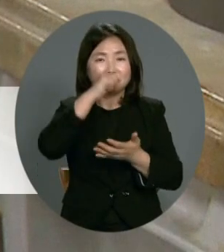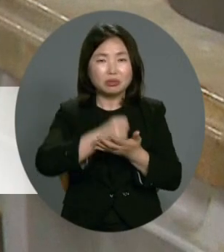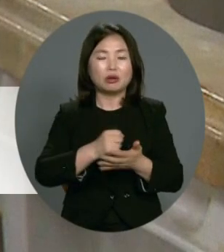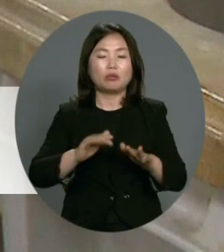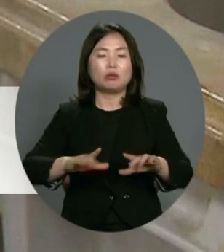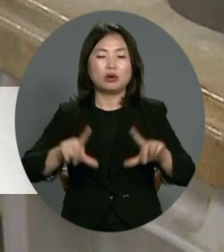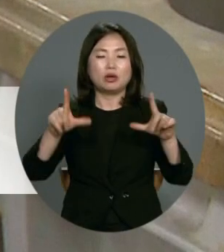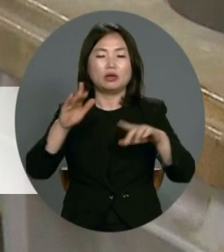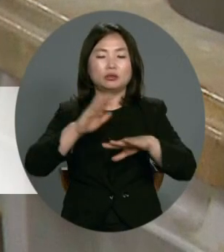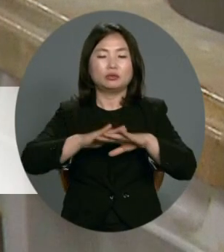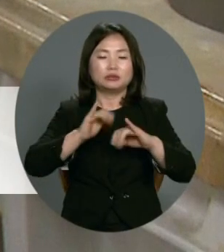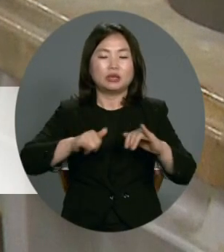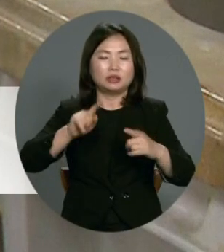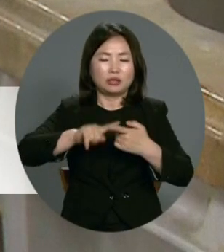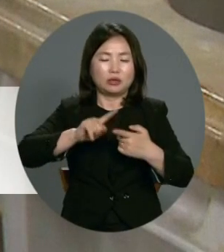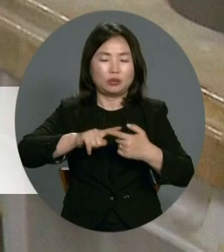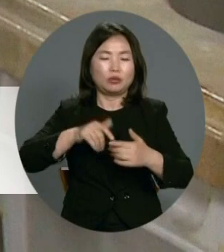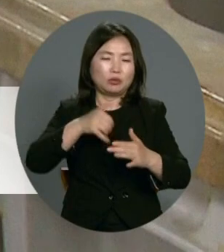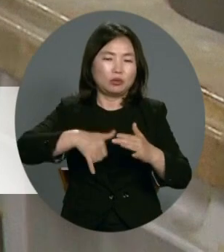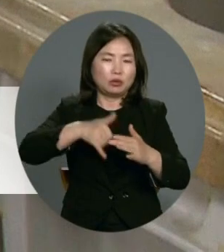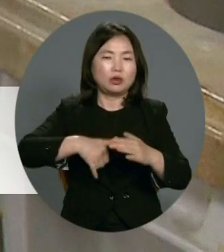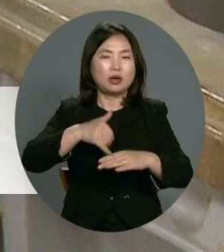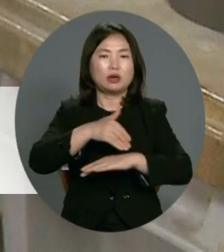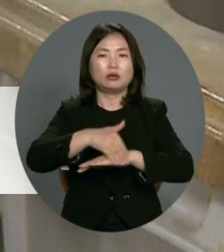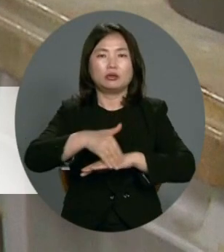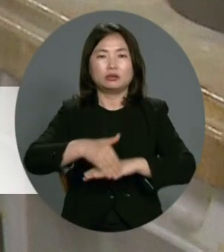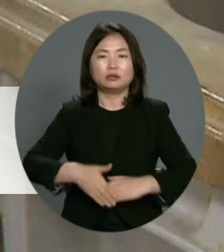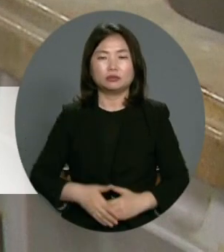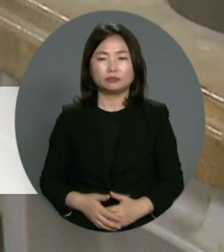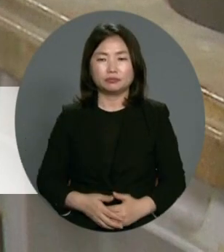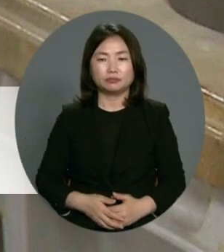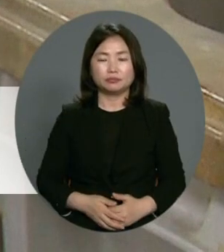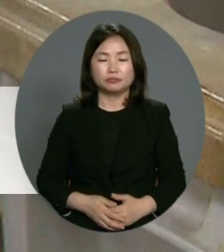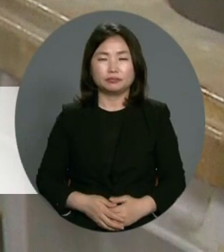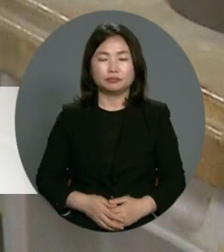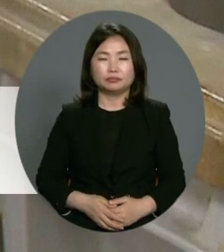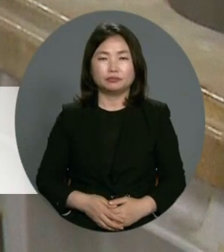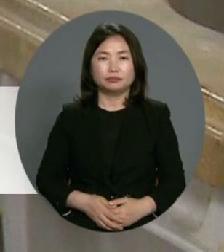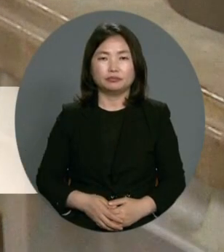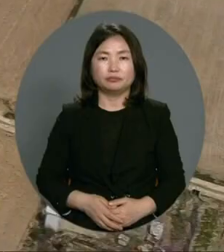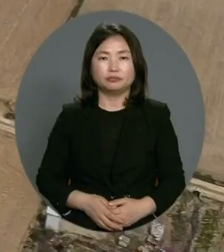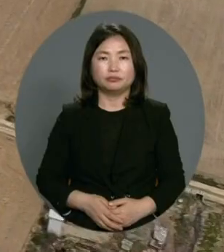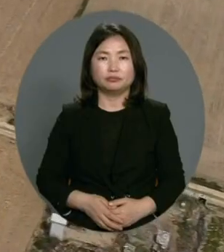올해 농사를 그대로 지을 생각입니다 장성훈 기자가 보도합니다